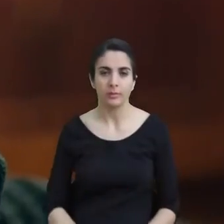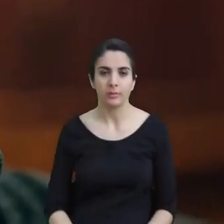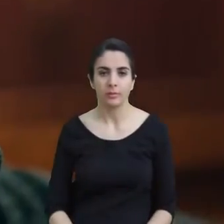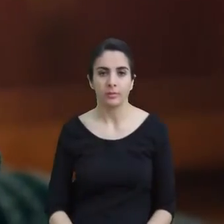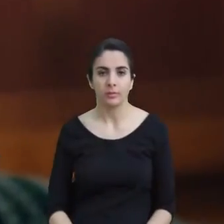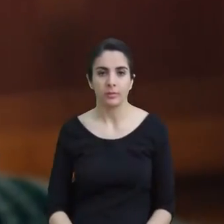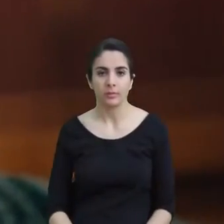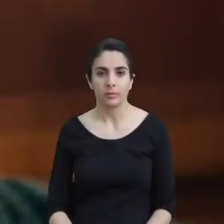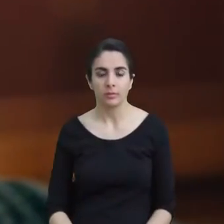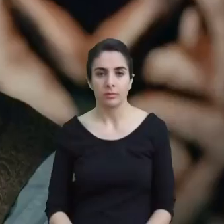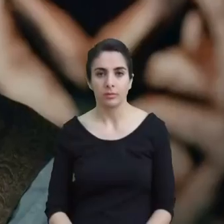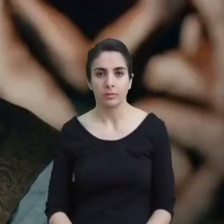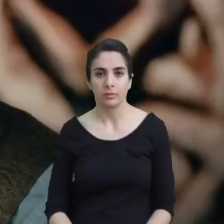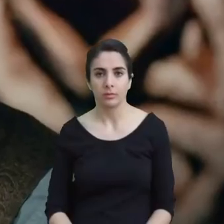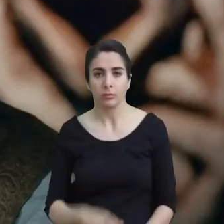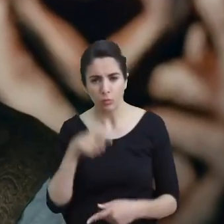doğru sallıyor.